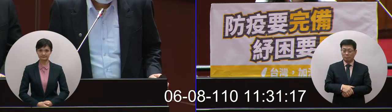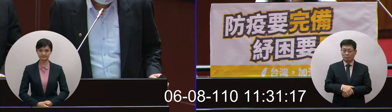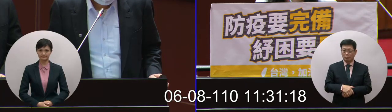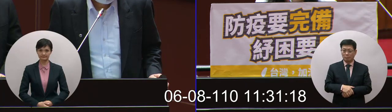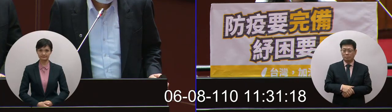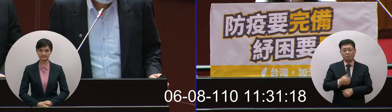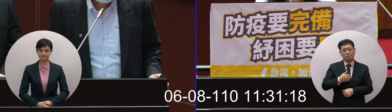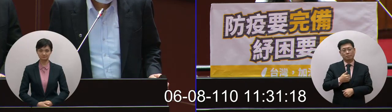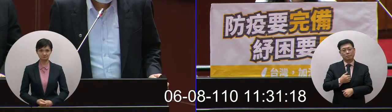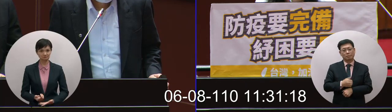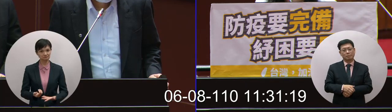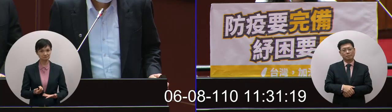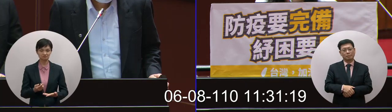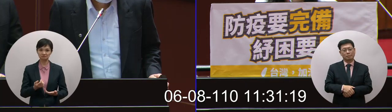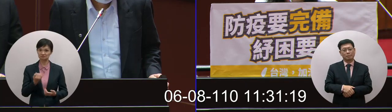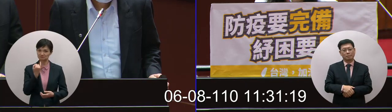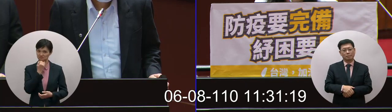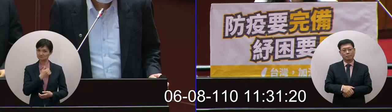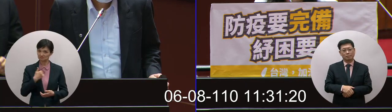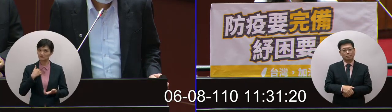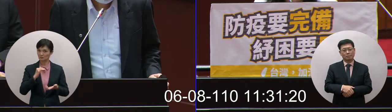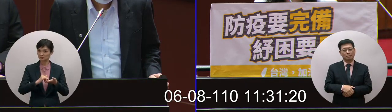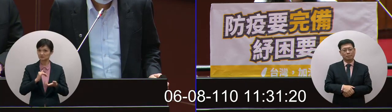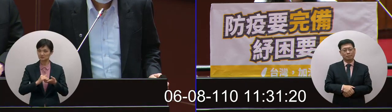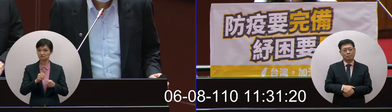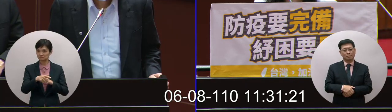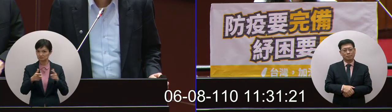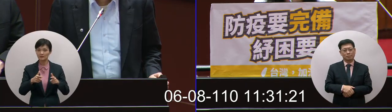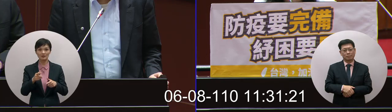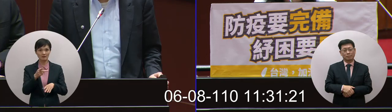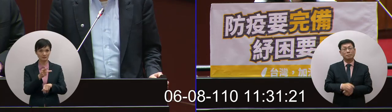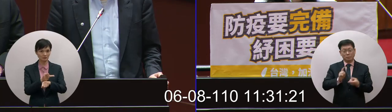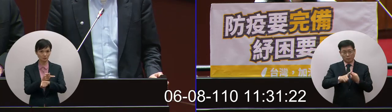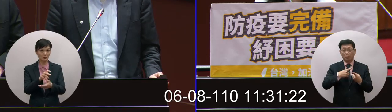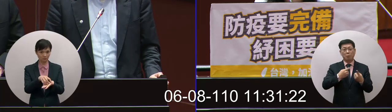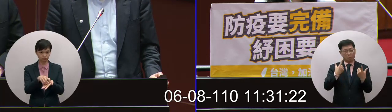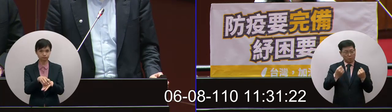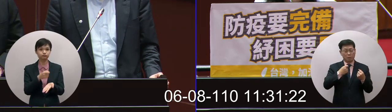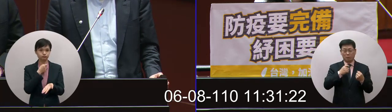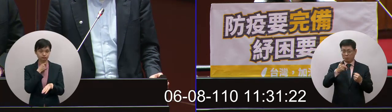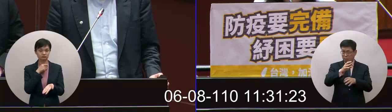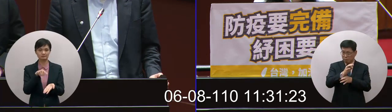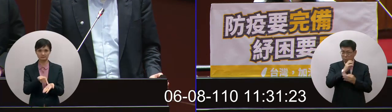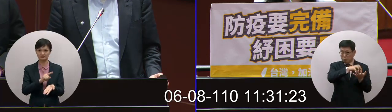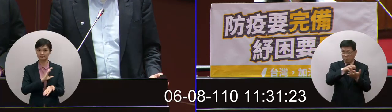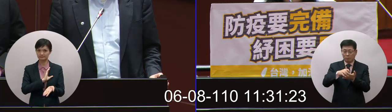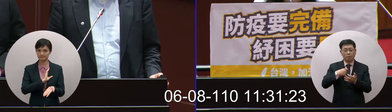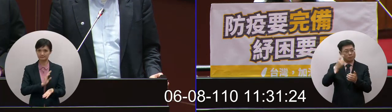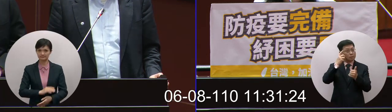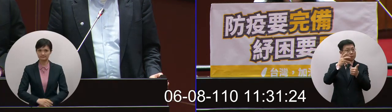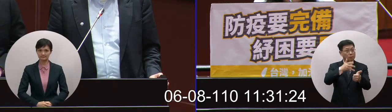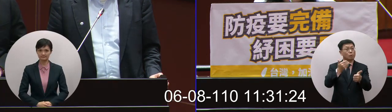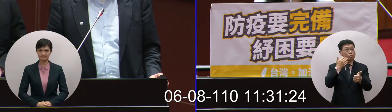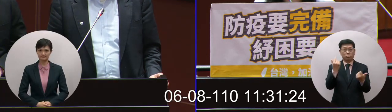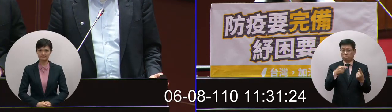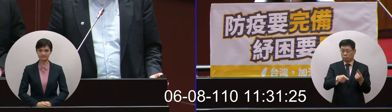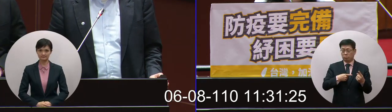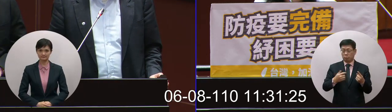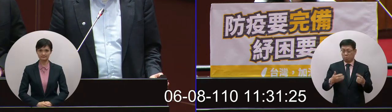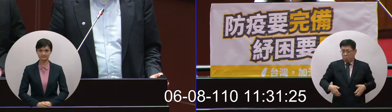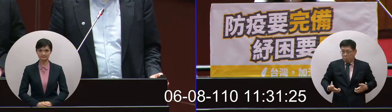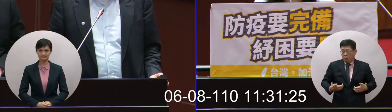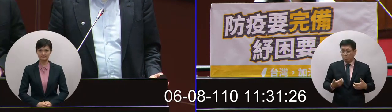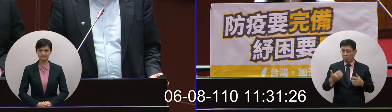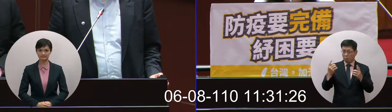EUA。 当然我们不排除任何可能性，这还是有科学的证据。 是，我们也认为应该有科学证据，所以我们也想请教说，如果是在这样子的情况下